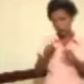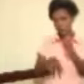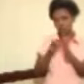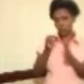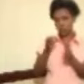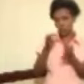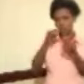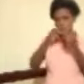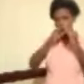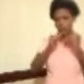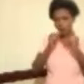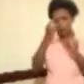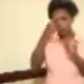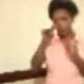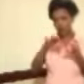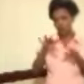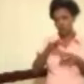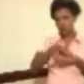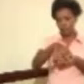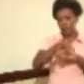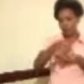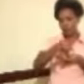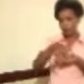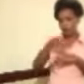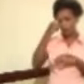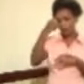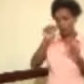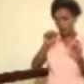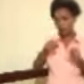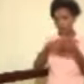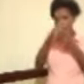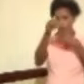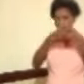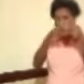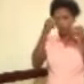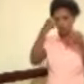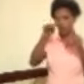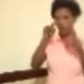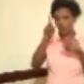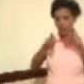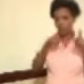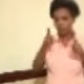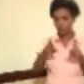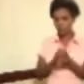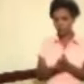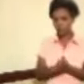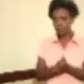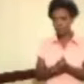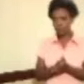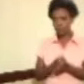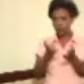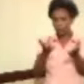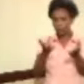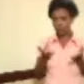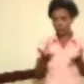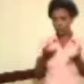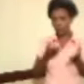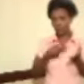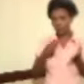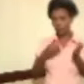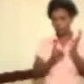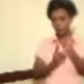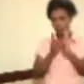exemple, une bonne parcelle de terre, pour que non seulement nous voulons venir avec l'Oasing, Kaya Bomachea, mais nous voulons